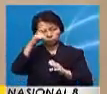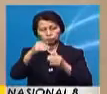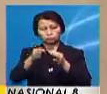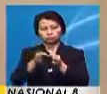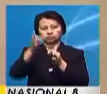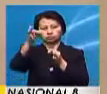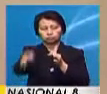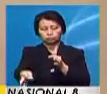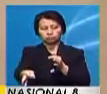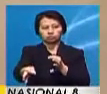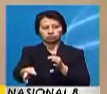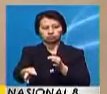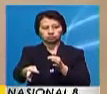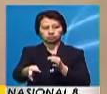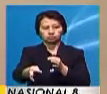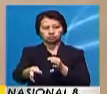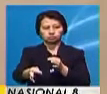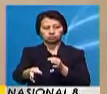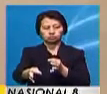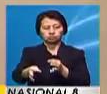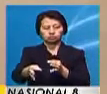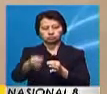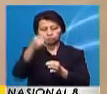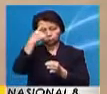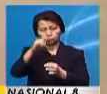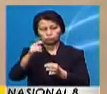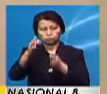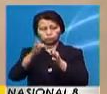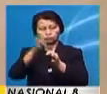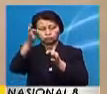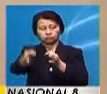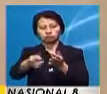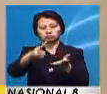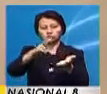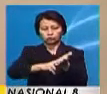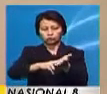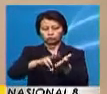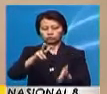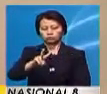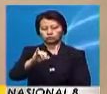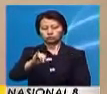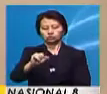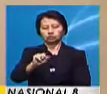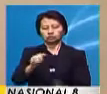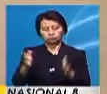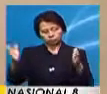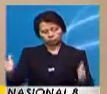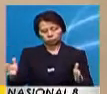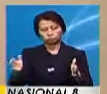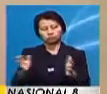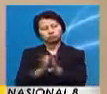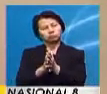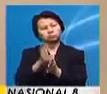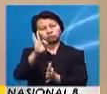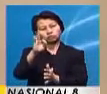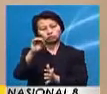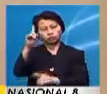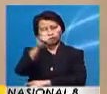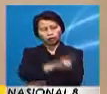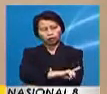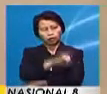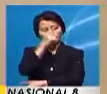extend consideration for an extended visa period of 90 days